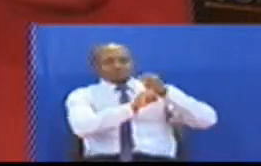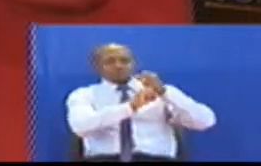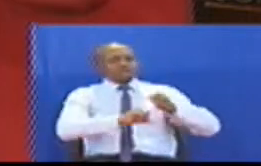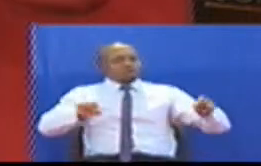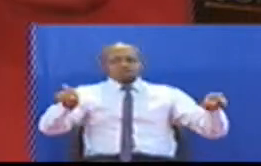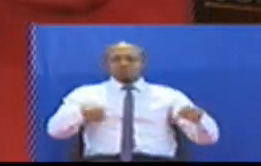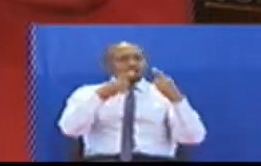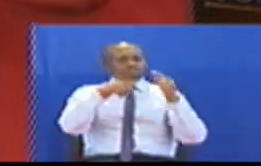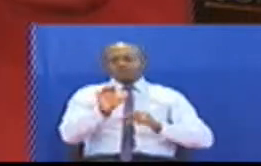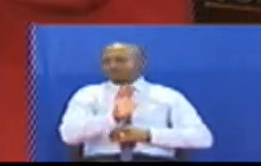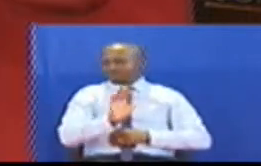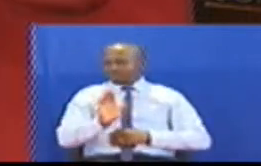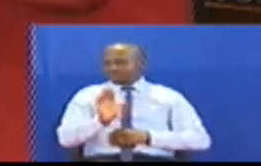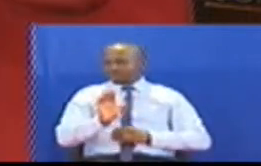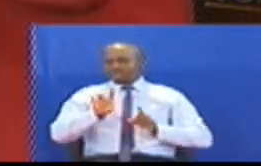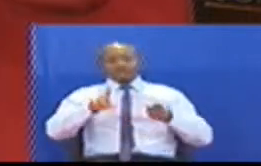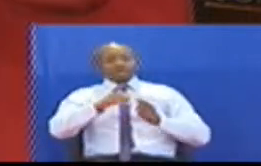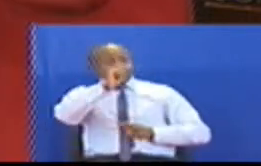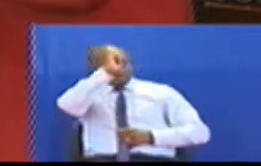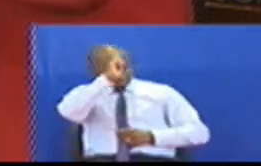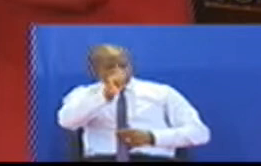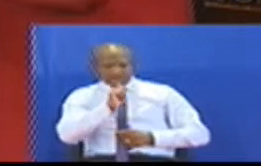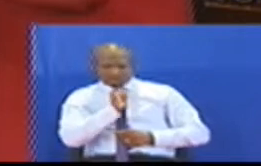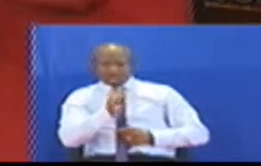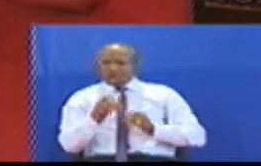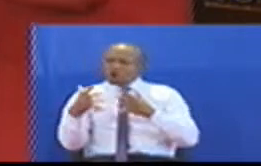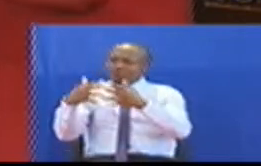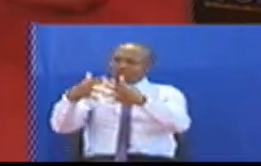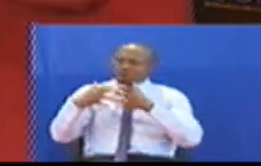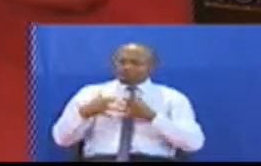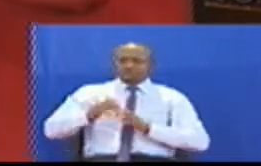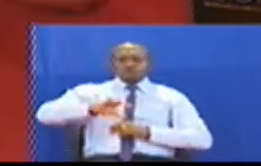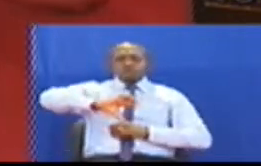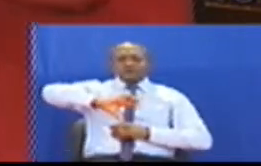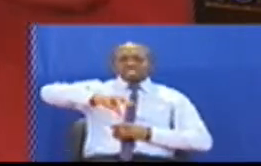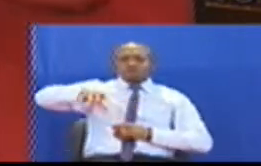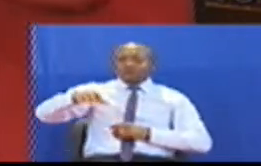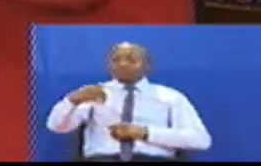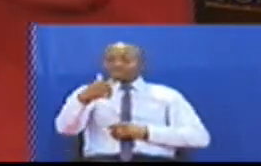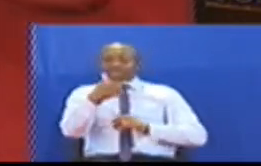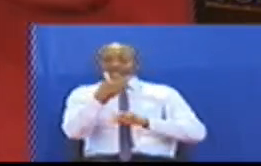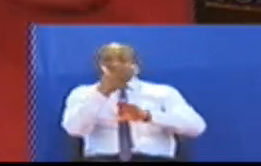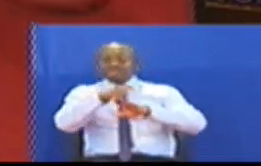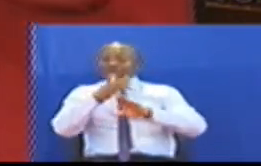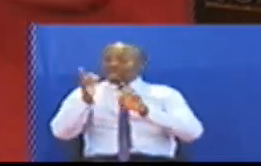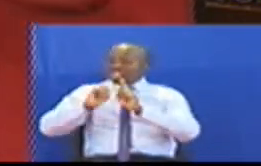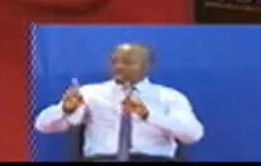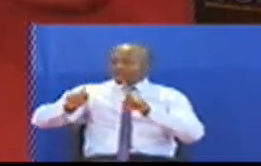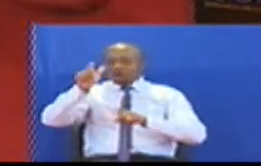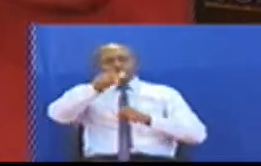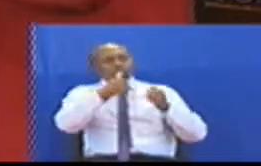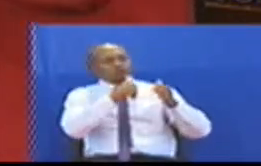katika hili. Lakini Mheshimiwa Spika, kule uvuvi wa Lake Tanganyika wale wavuvi wanakwenda kununua nyavu hizi